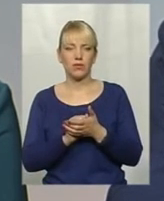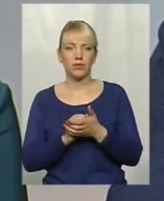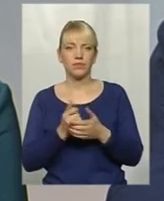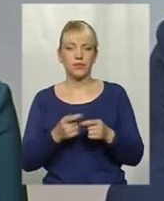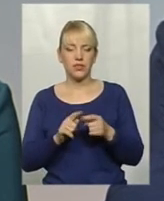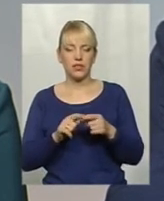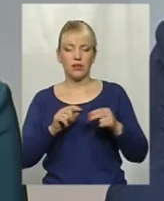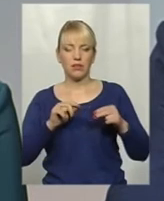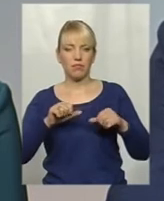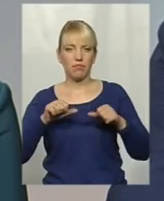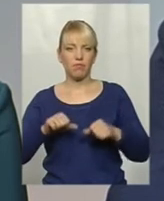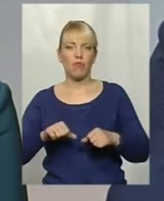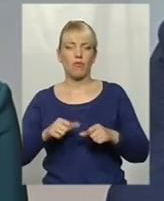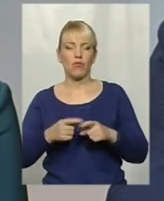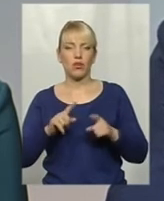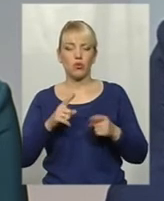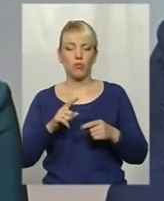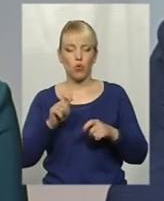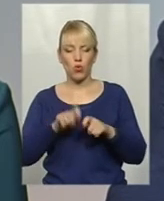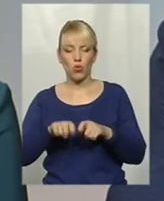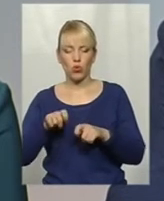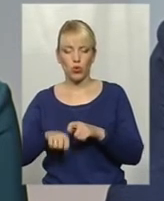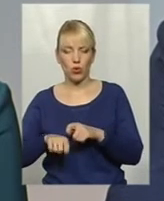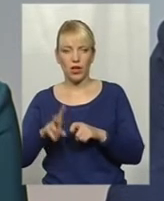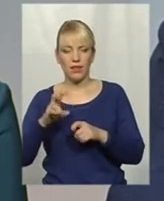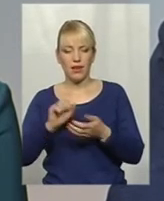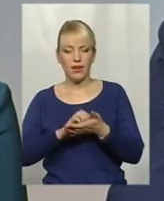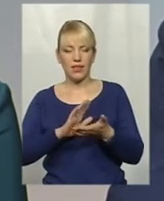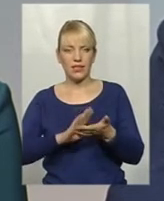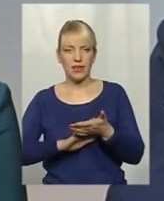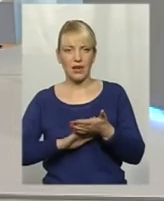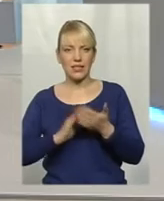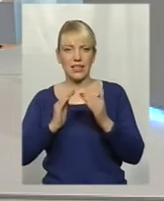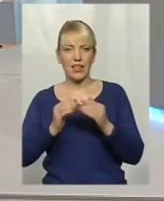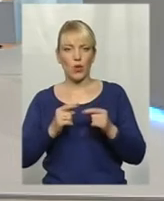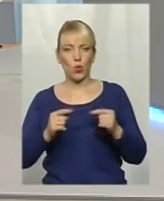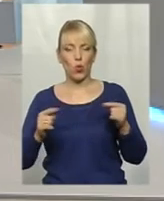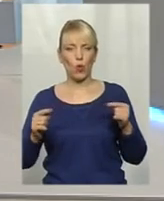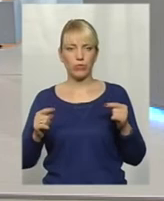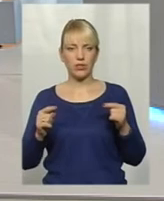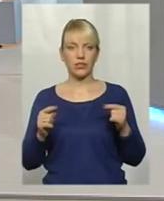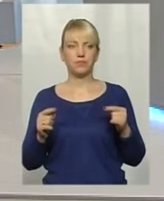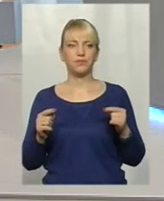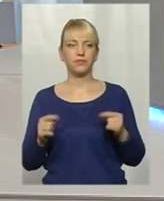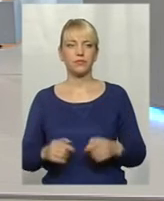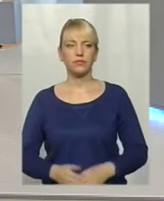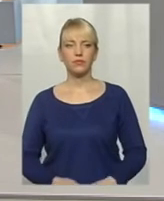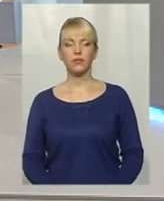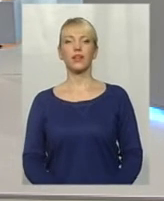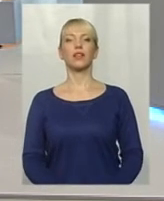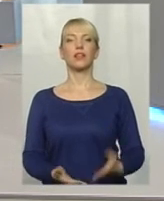Тому контроль юстиції над реєстрацією нерухомості і юридичних фізичних осіб